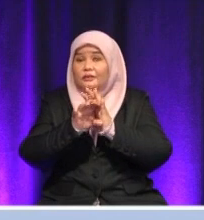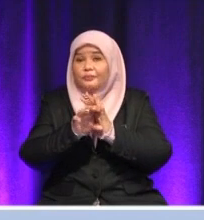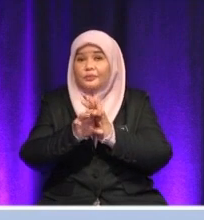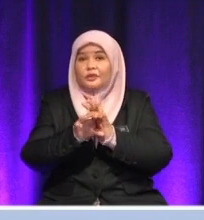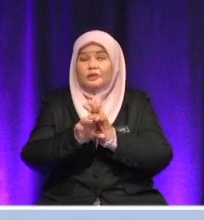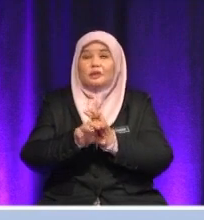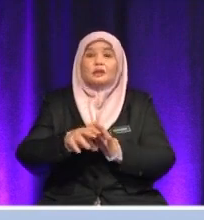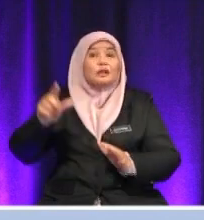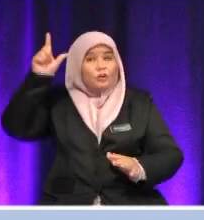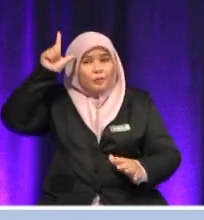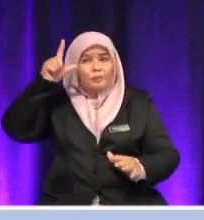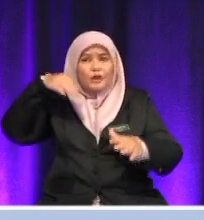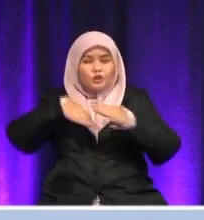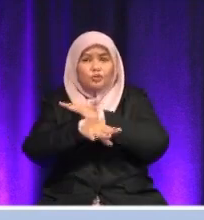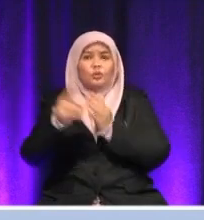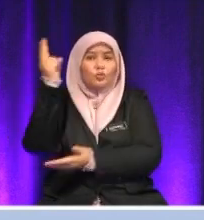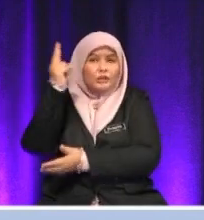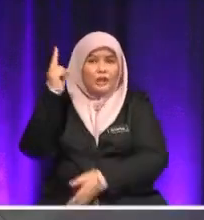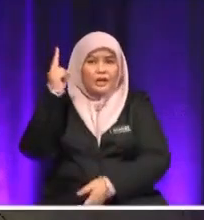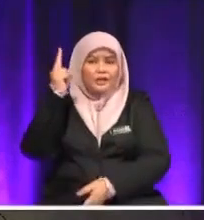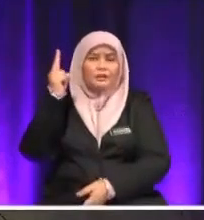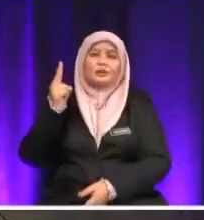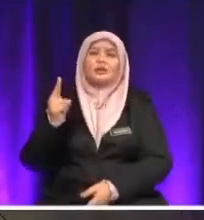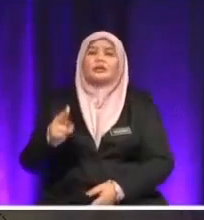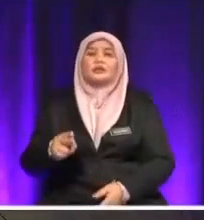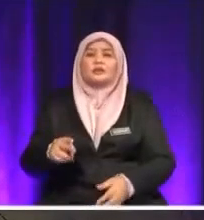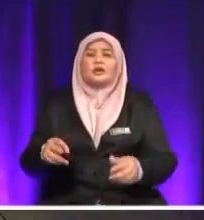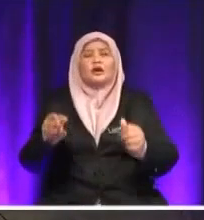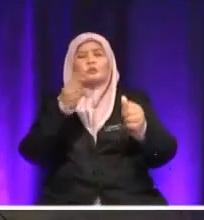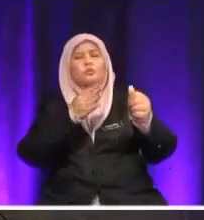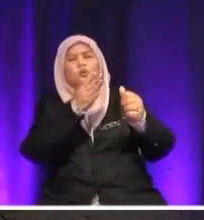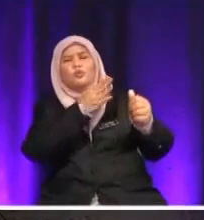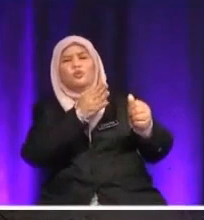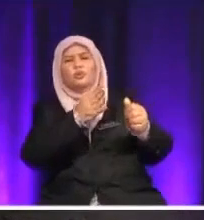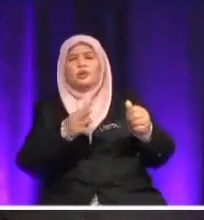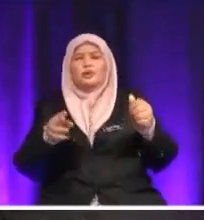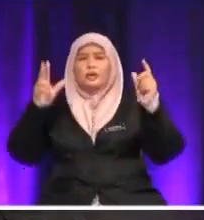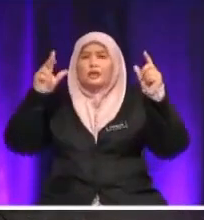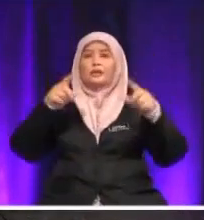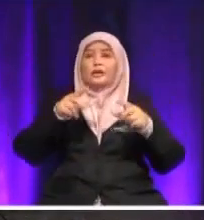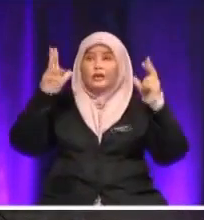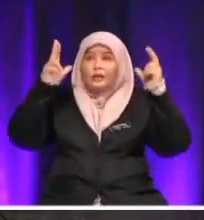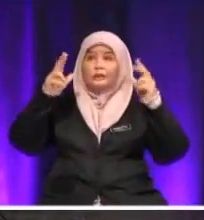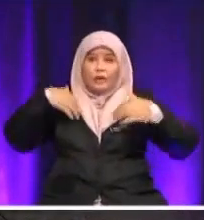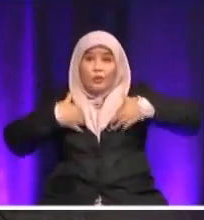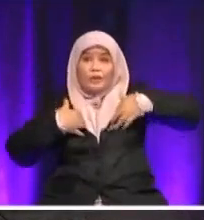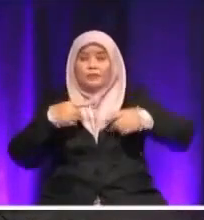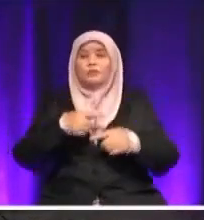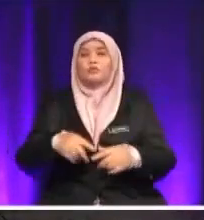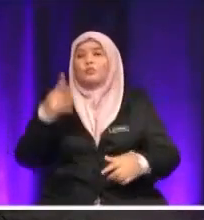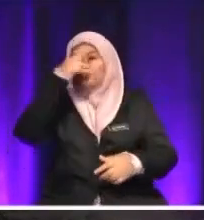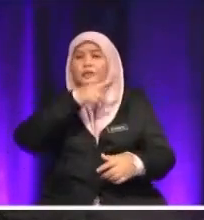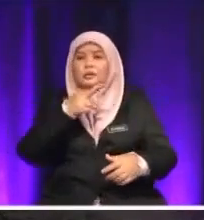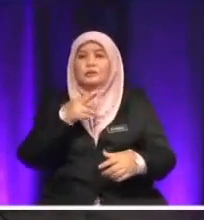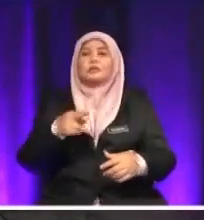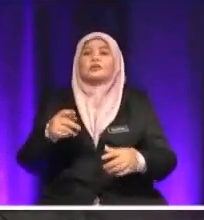Hakim pergi masuk hutan, okay, nak berburu, ingatkan rusa. Rupa-rupanya Hakim tertembak orang. Okey, faham.